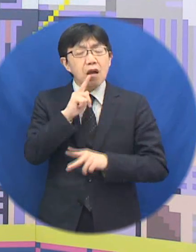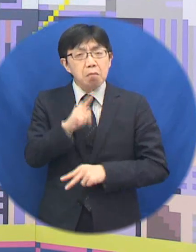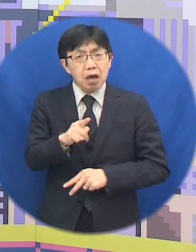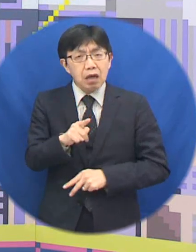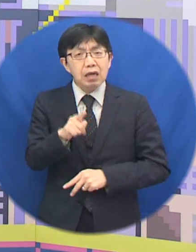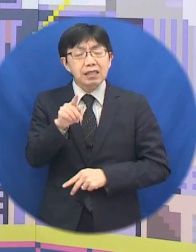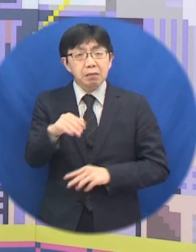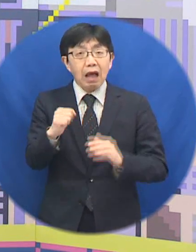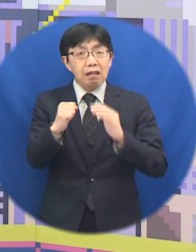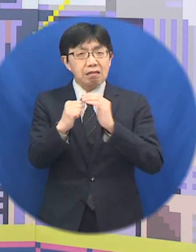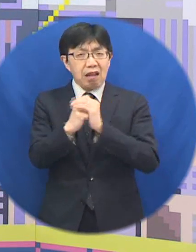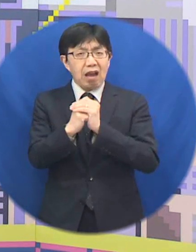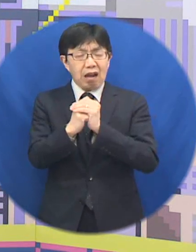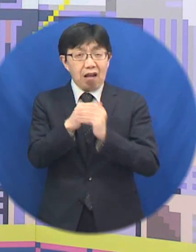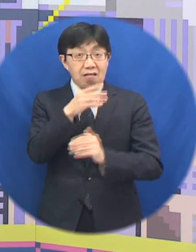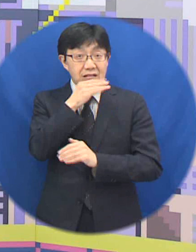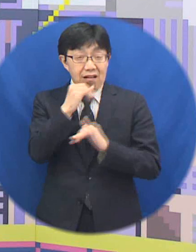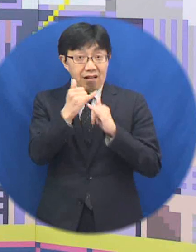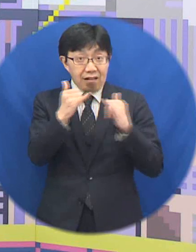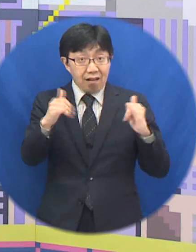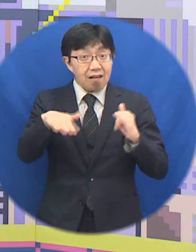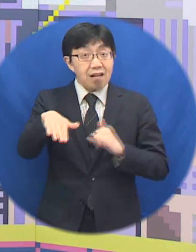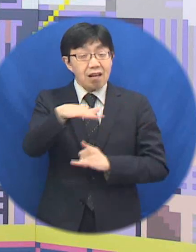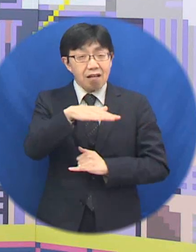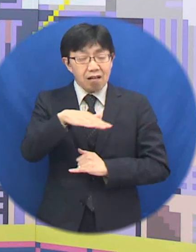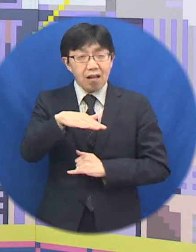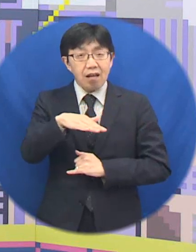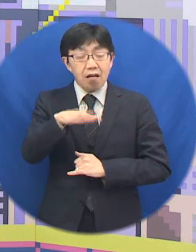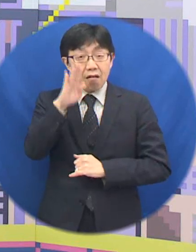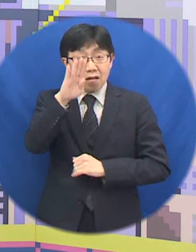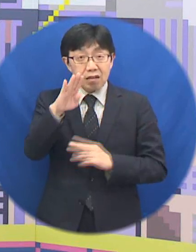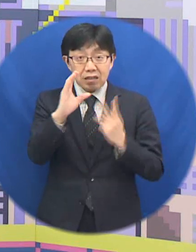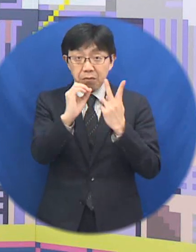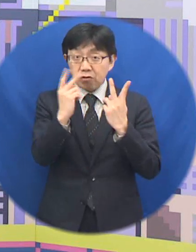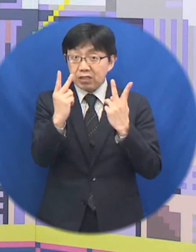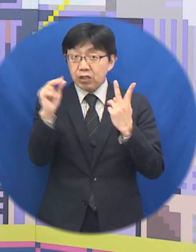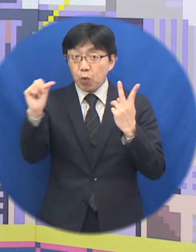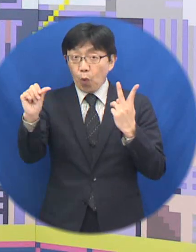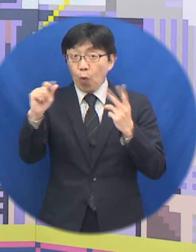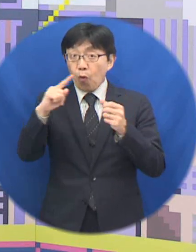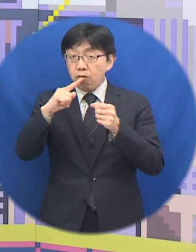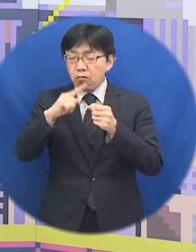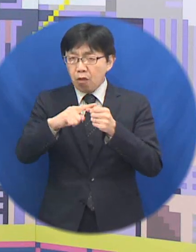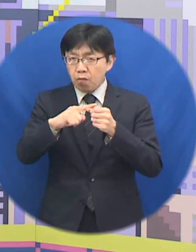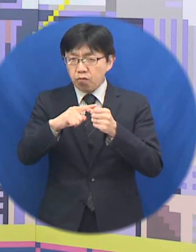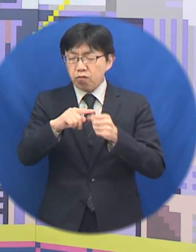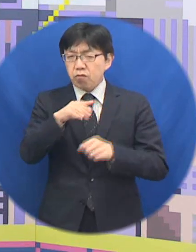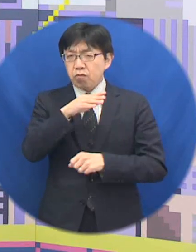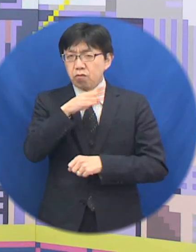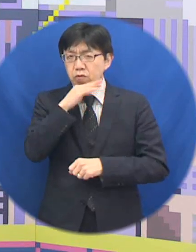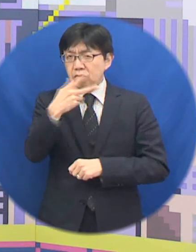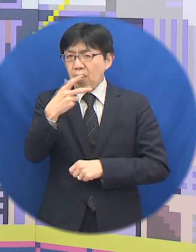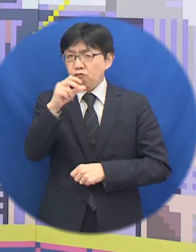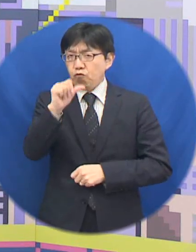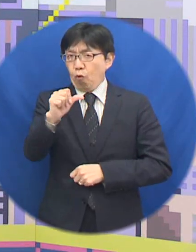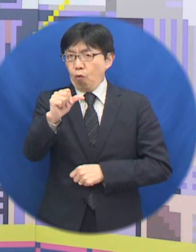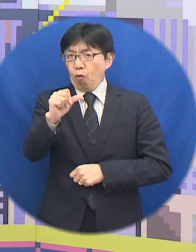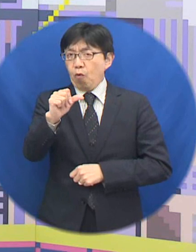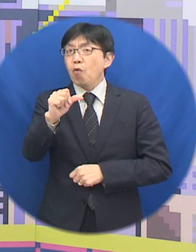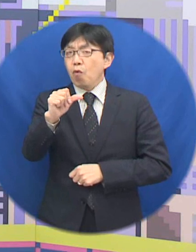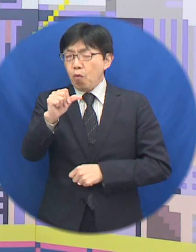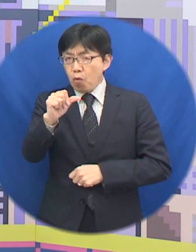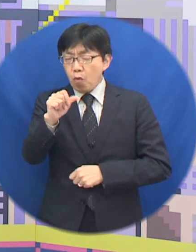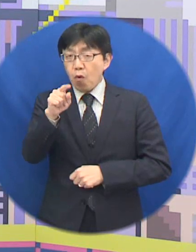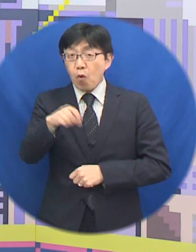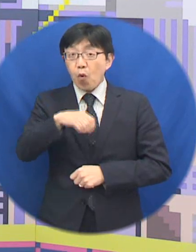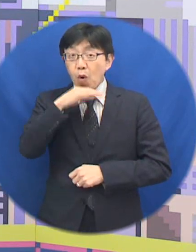わゆる団塊の世代の方が75歳以上を迎えるという2025年はもう目前に迫っていますし、あとその後ですね、